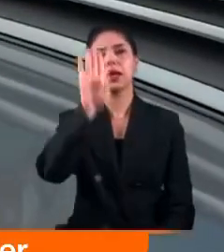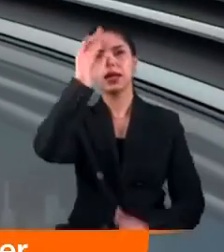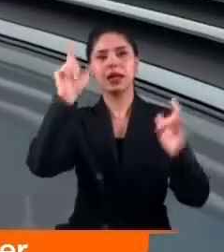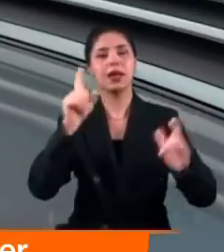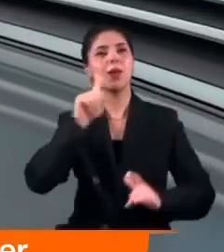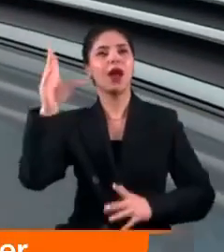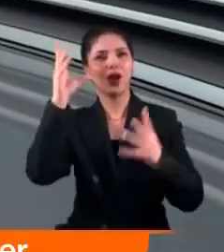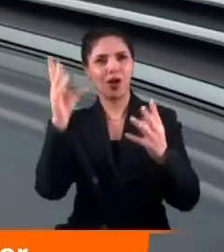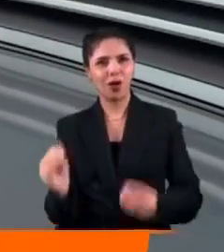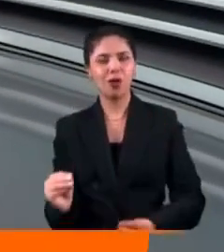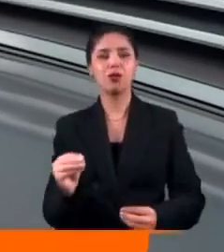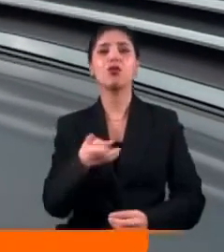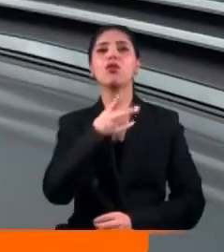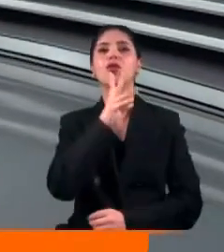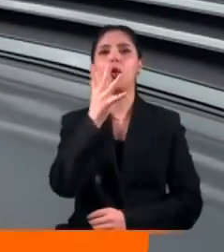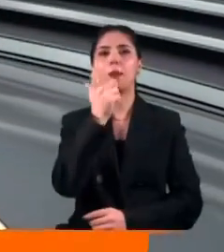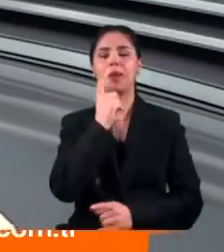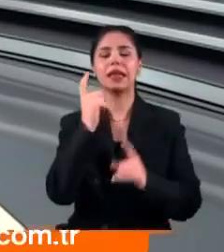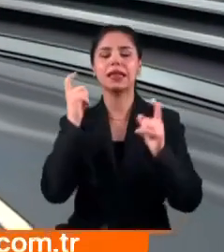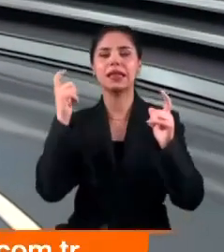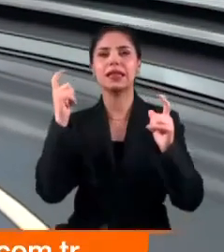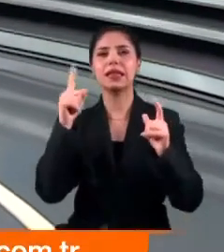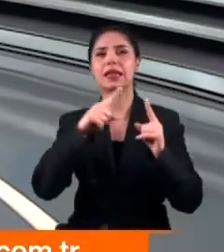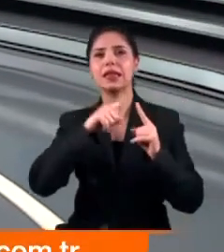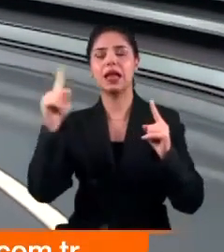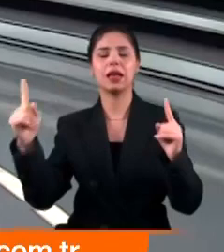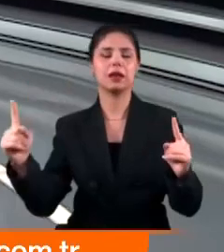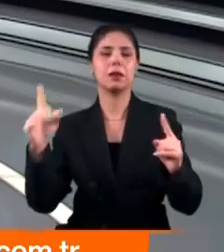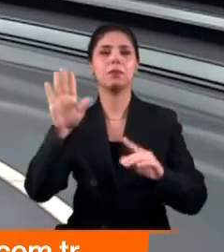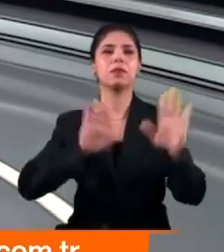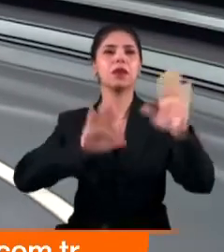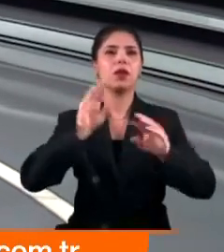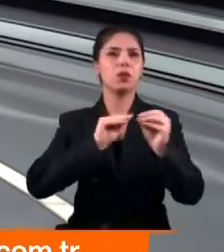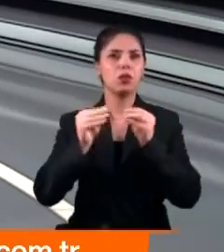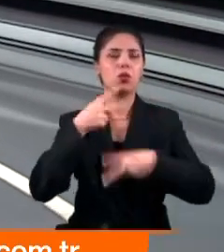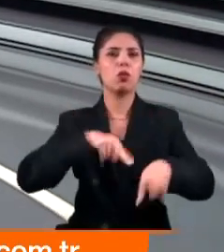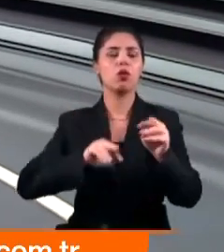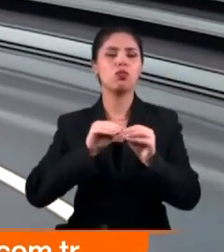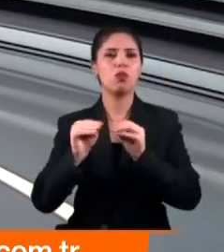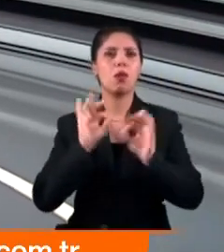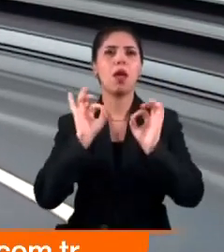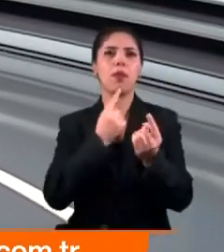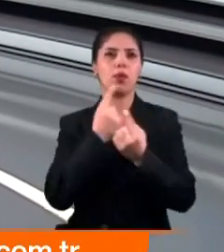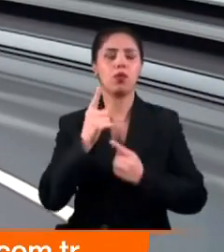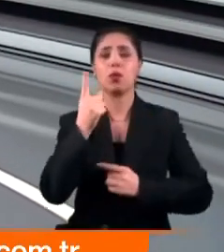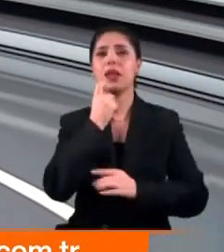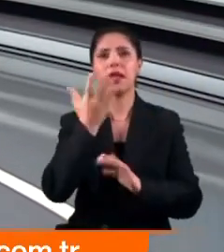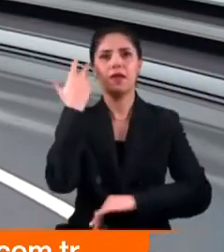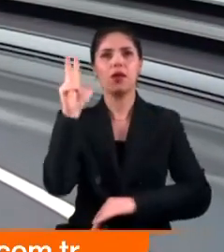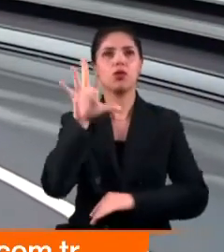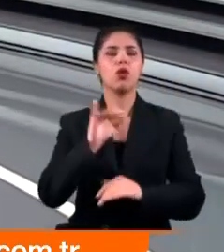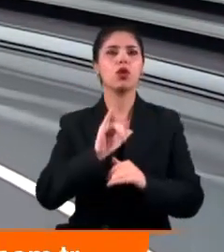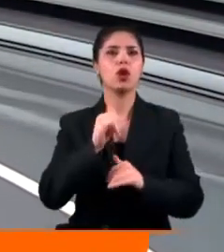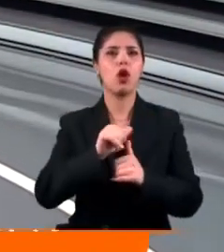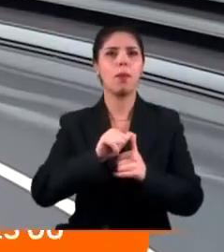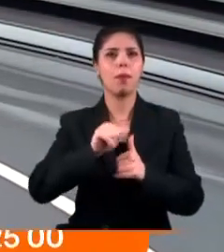İstanbul'a hayırlı olsun. Zira son 5 yıldır trafik meselesi, ulaşımda yaşadığımız sıkıntılar gündemimizden hiç düşmedi. Geçen yıl 34 kilometrelik